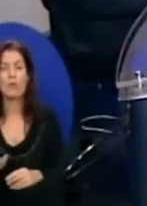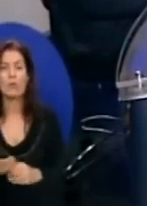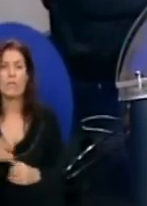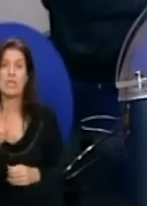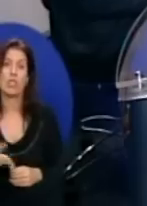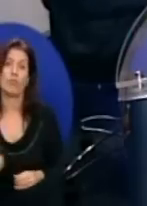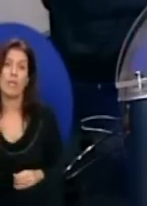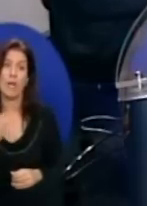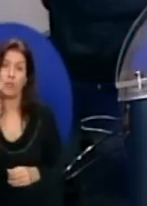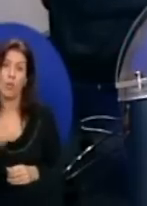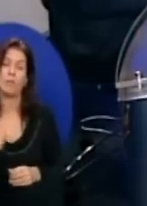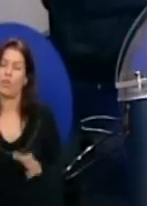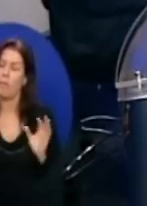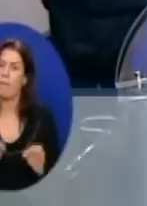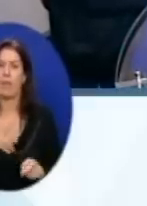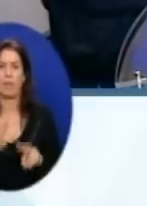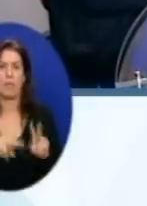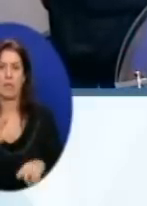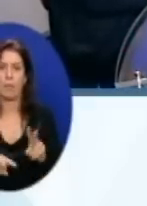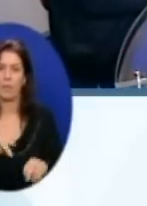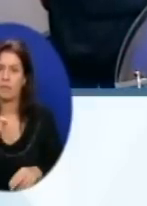כאלה שאומרים שהם באמת מטפלים בתופעה